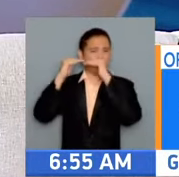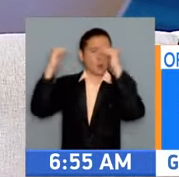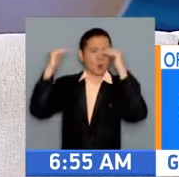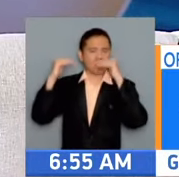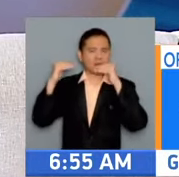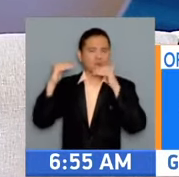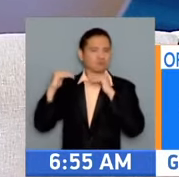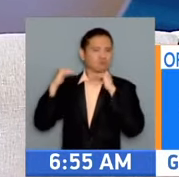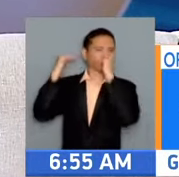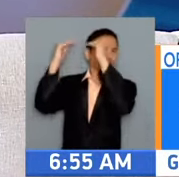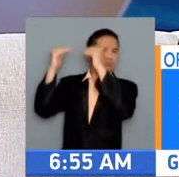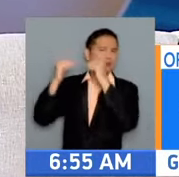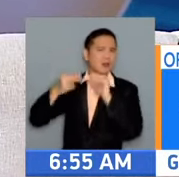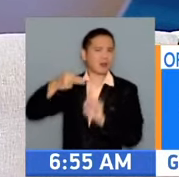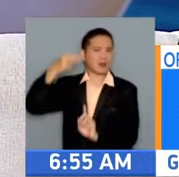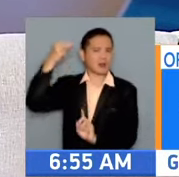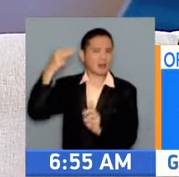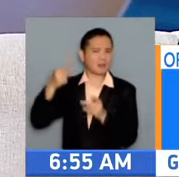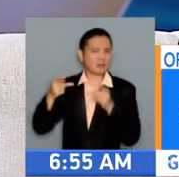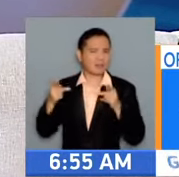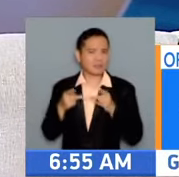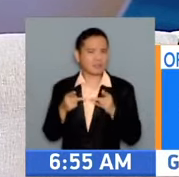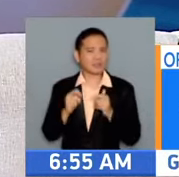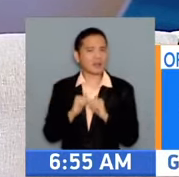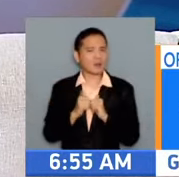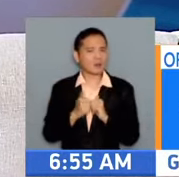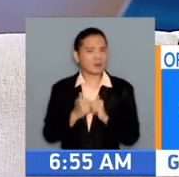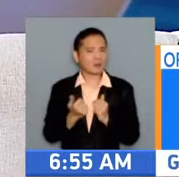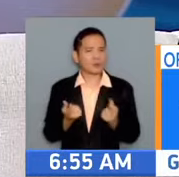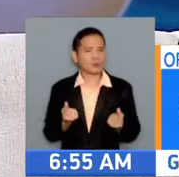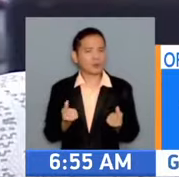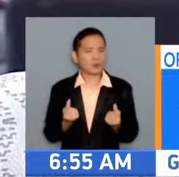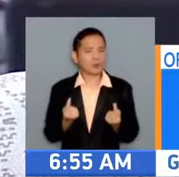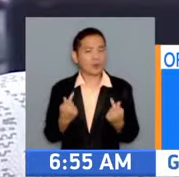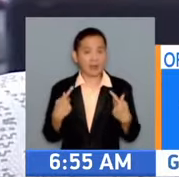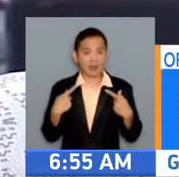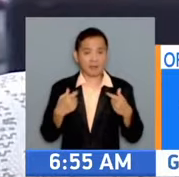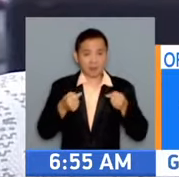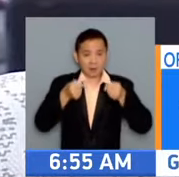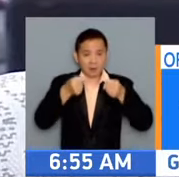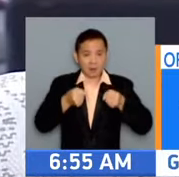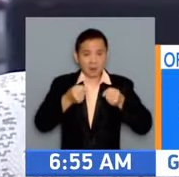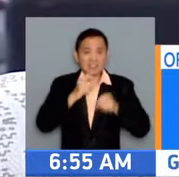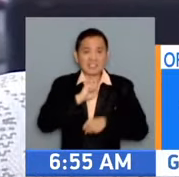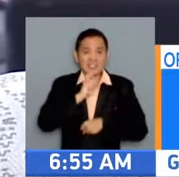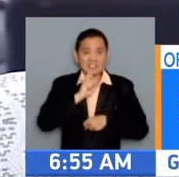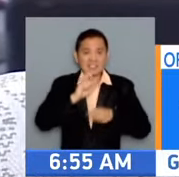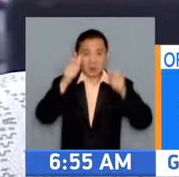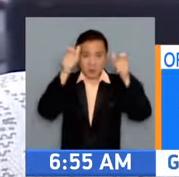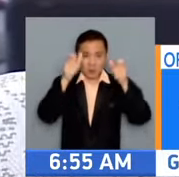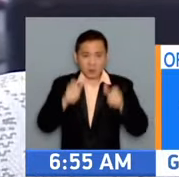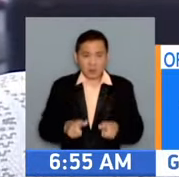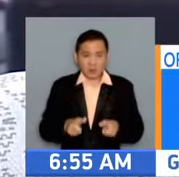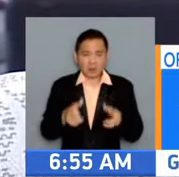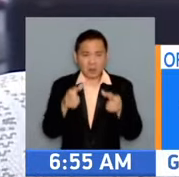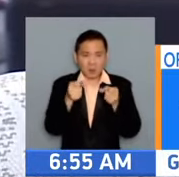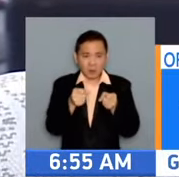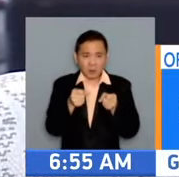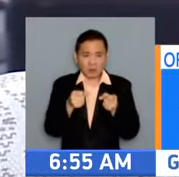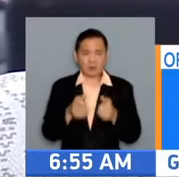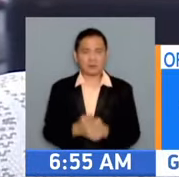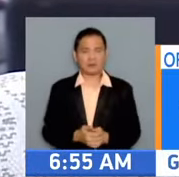mga fence ba na pwedeng ilagay doon sa mga grills, doon sa mga ano nila? Meron po. Sa ngayon po, dapat po meron tayong